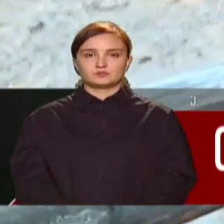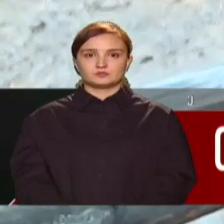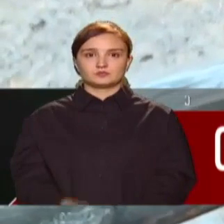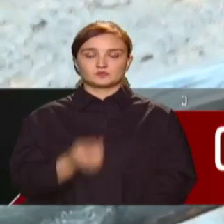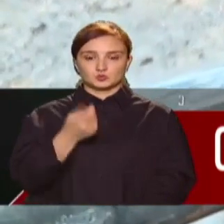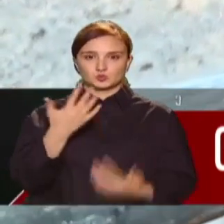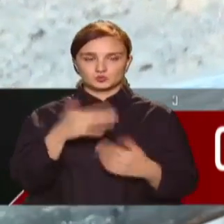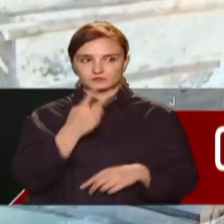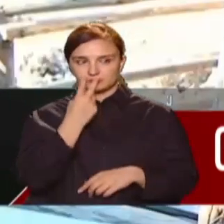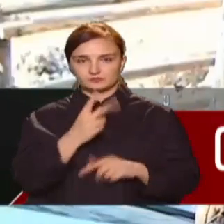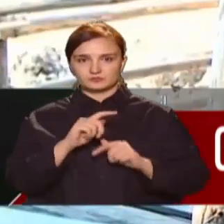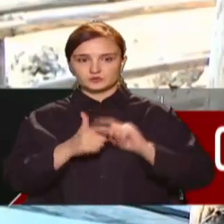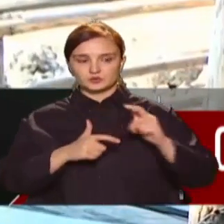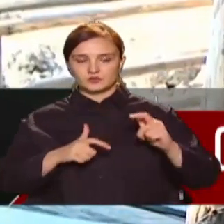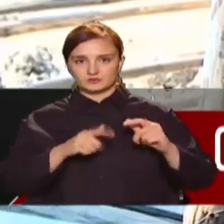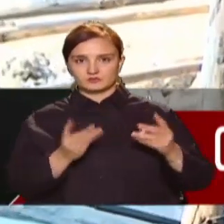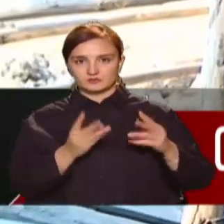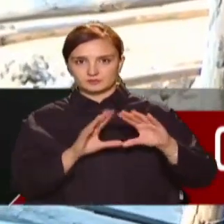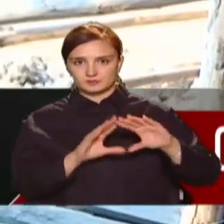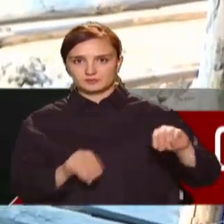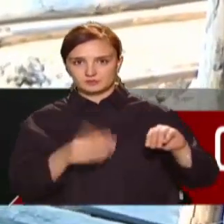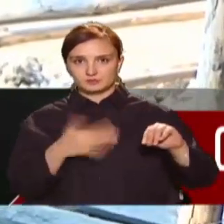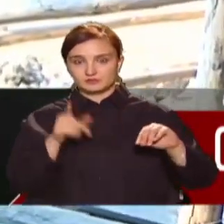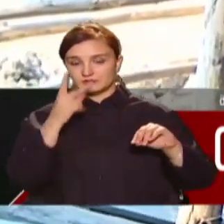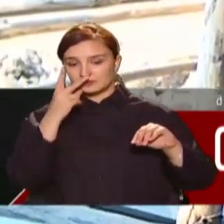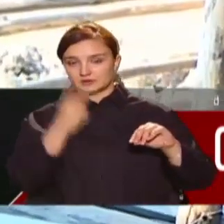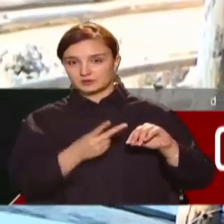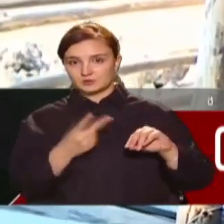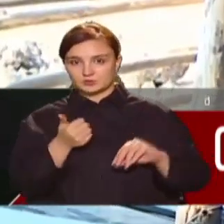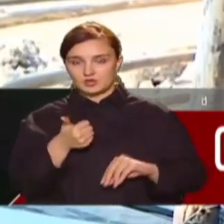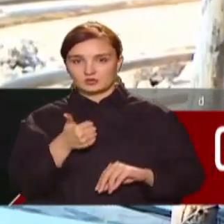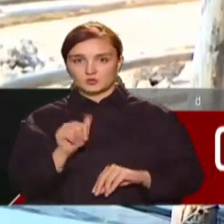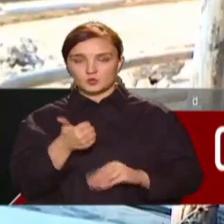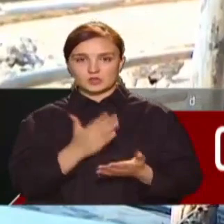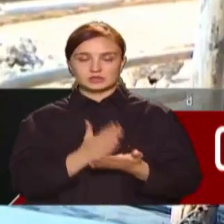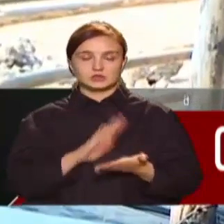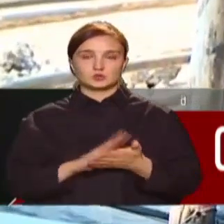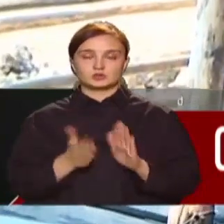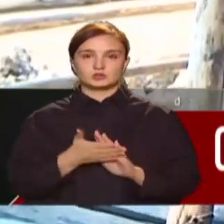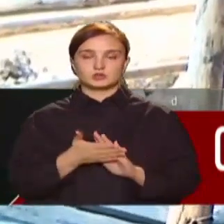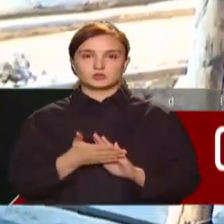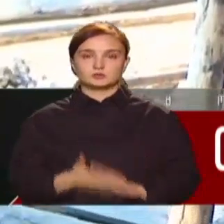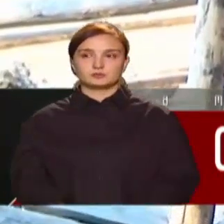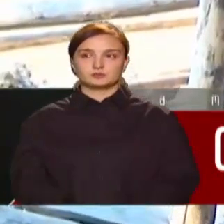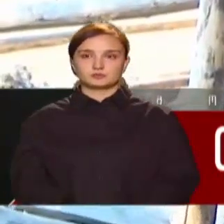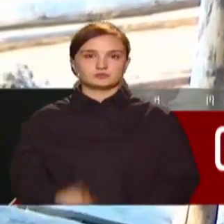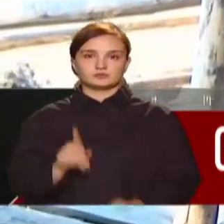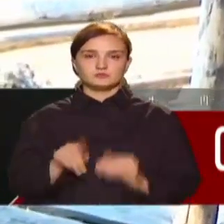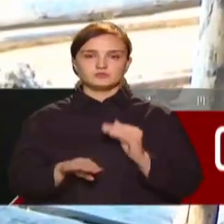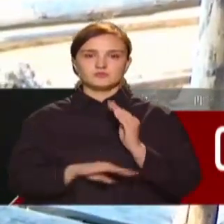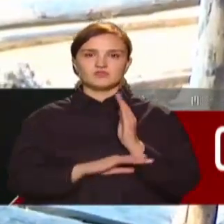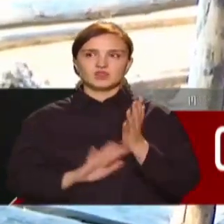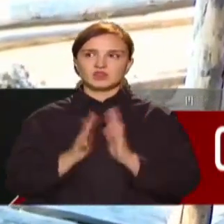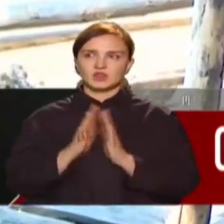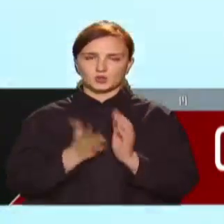goraze chakhravosote. Ik tunda akhvde ro dainakhut kargat ra rogor ar situatsia. Akhet dghe vobshe ra utsi,